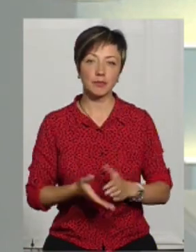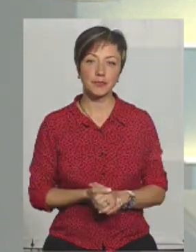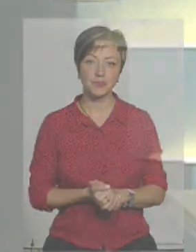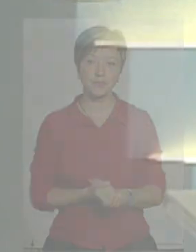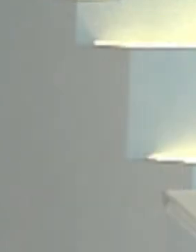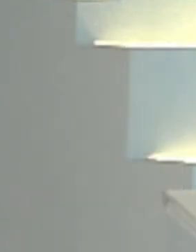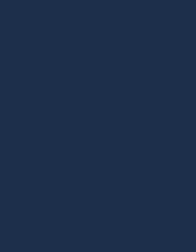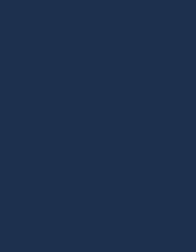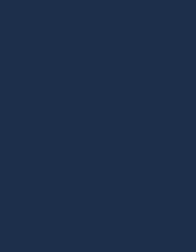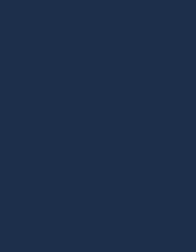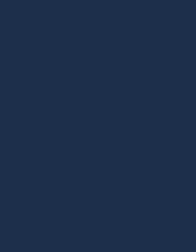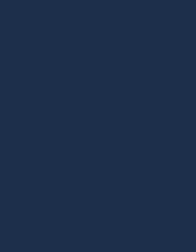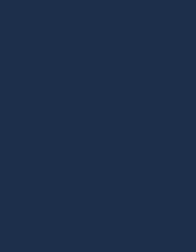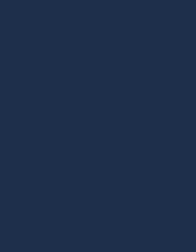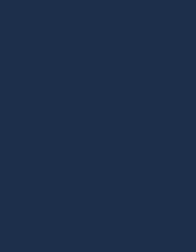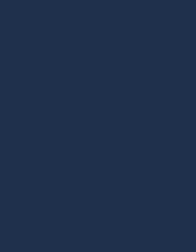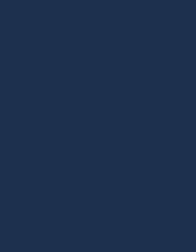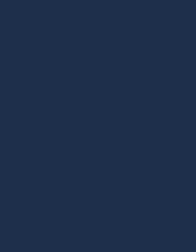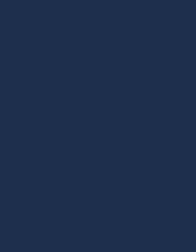Дякую.